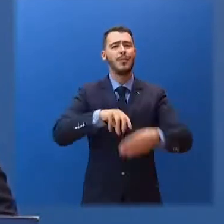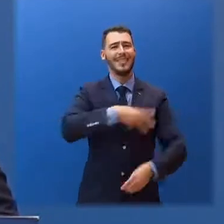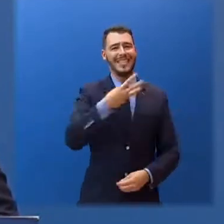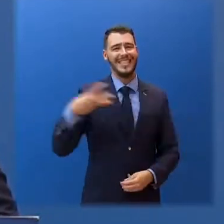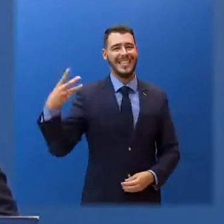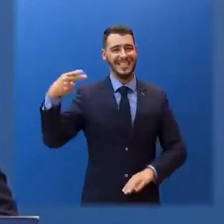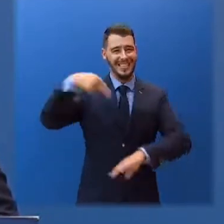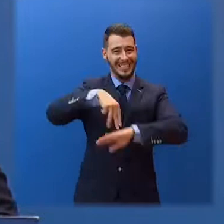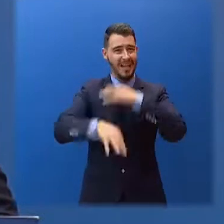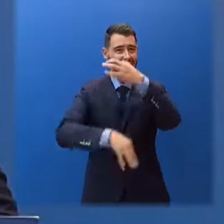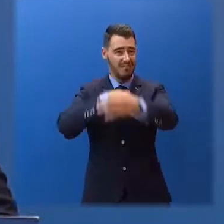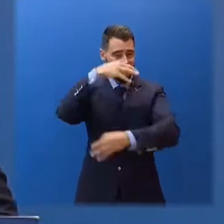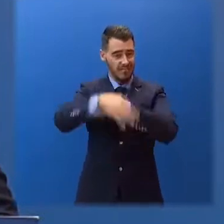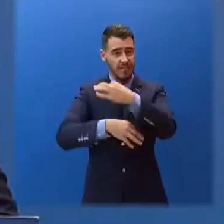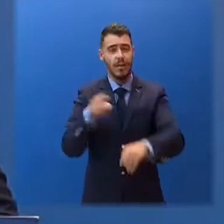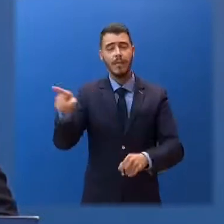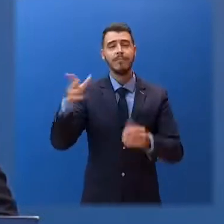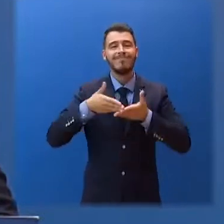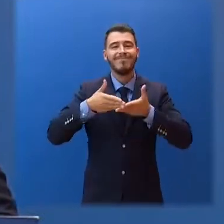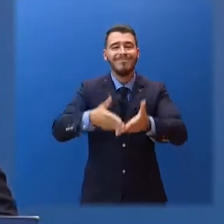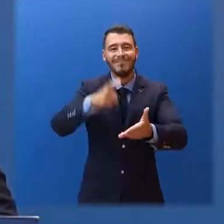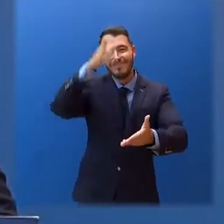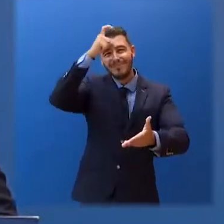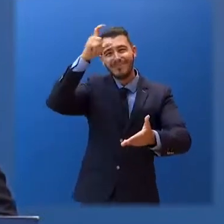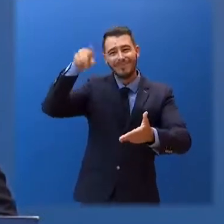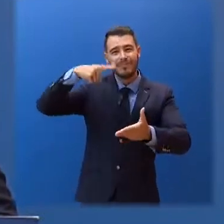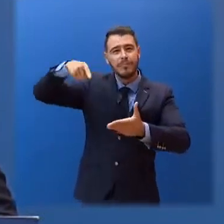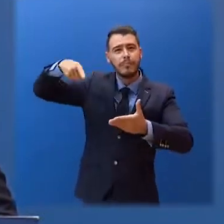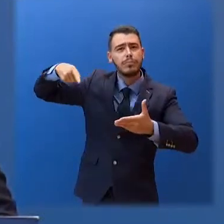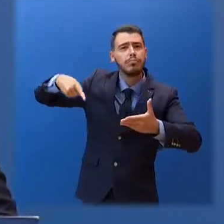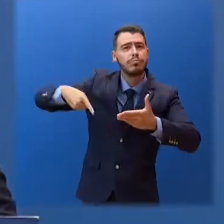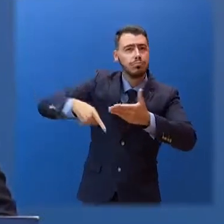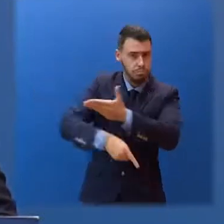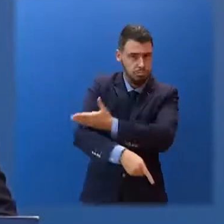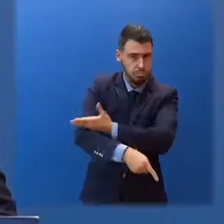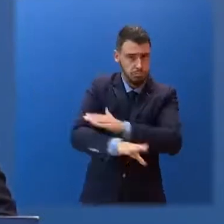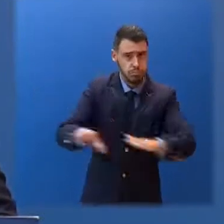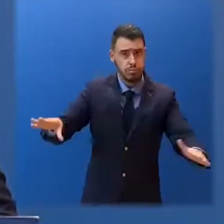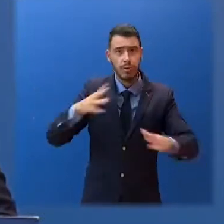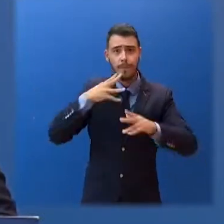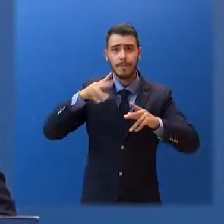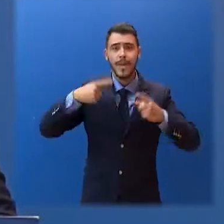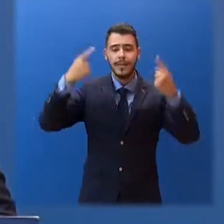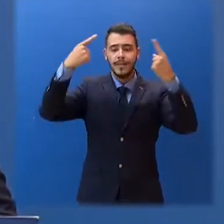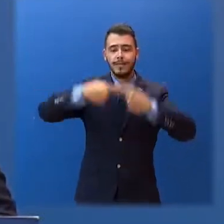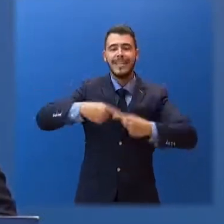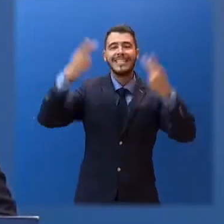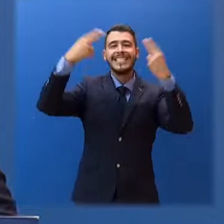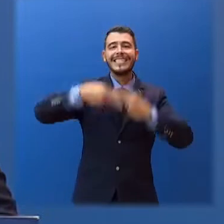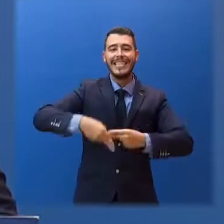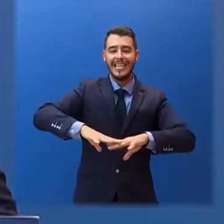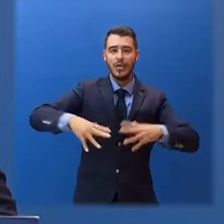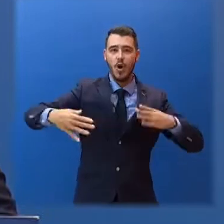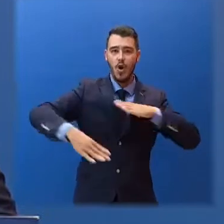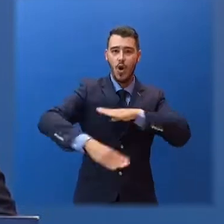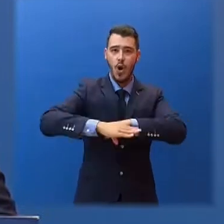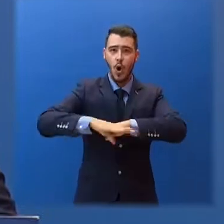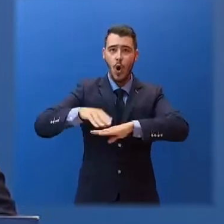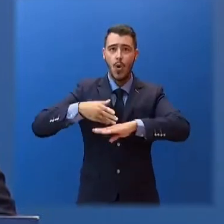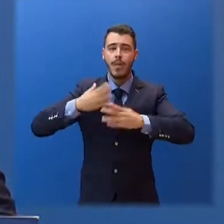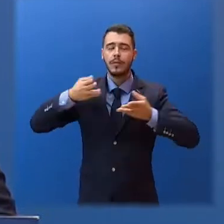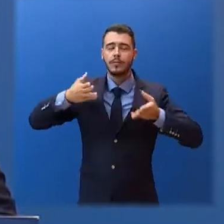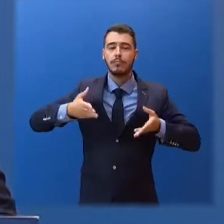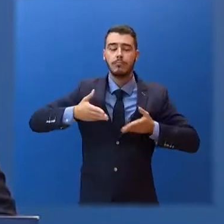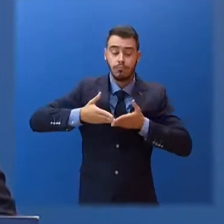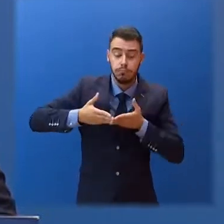το Roots Race, σύμφωνα με τις πληροφορίες του, έχει περάσει τον 28ο Μεσημβρίου, αυτό το άτυπο σύνορο, δηλαδή μπήκε και στο κομμάτι της συμφωνίας που έχουμε